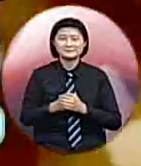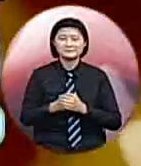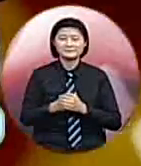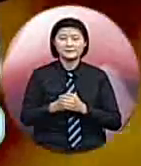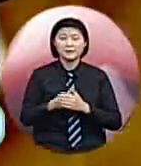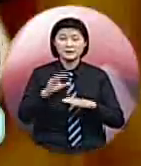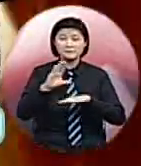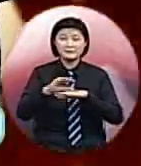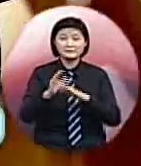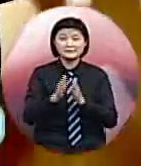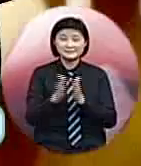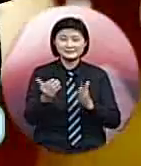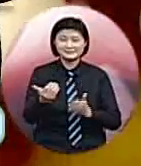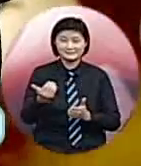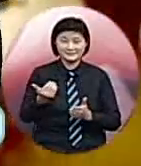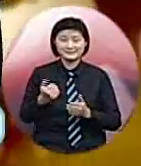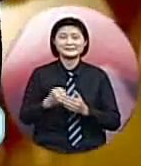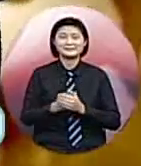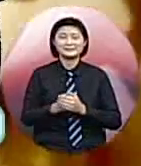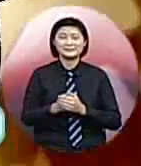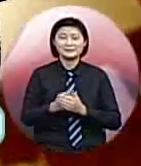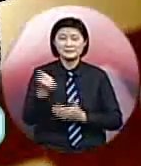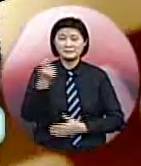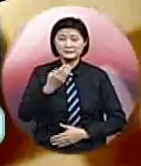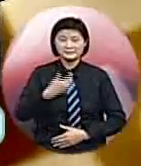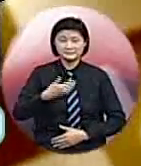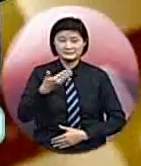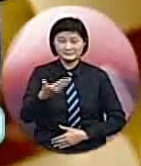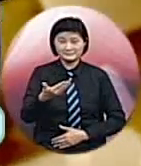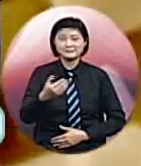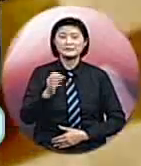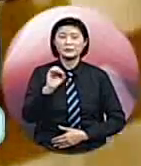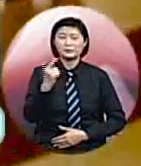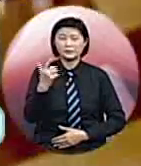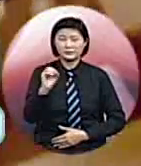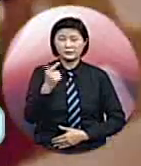그러면 이제 방송을 시작하기 전에 또 번호를 앞에 나왔습니다.